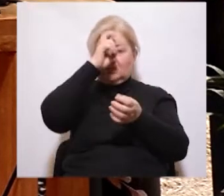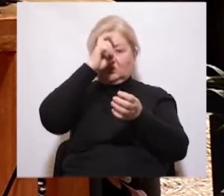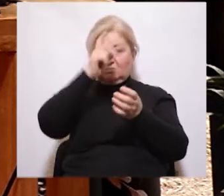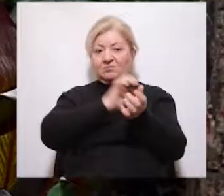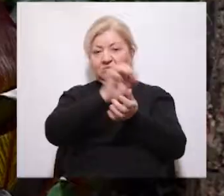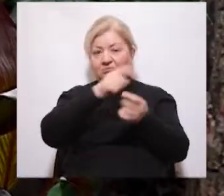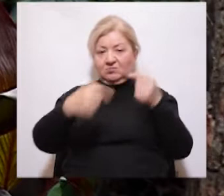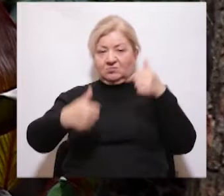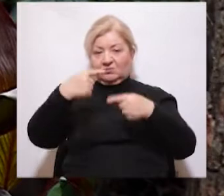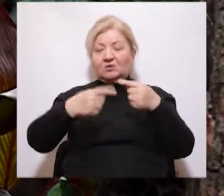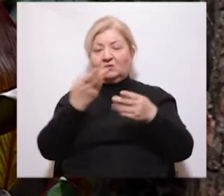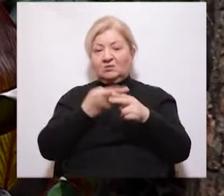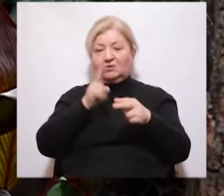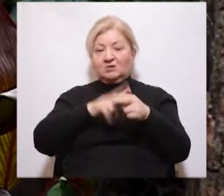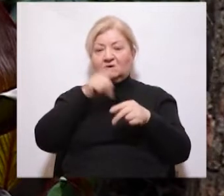პროდუქციისა. შესაბამისად